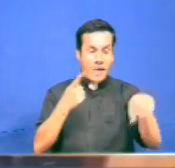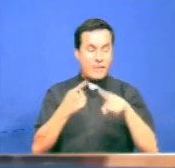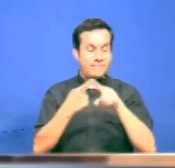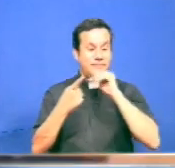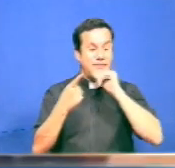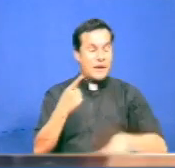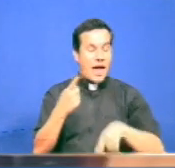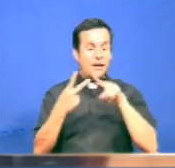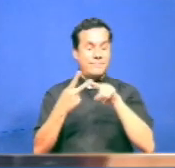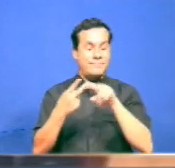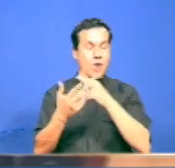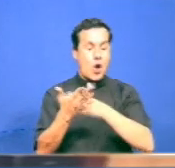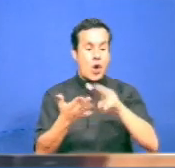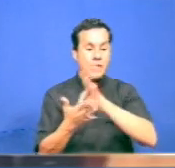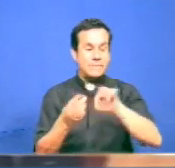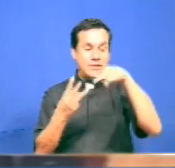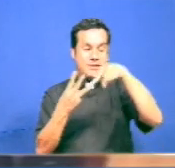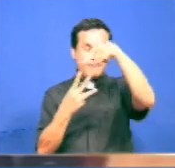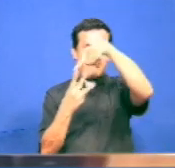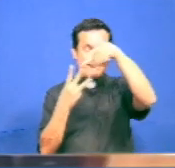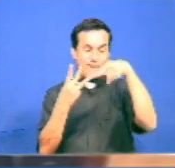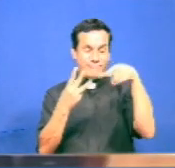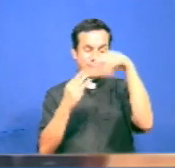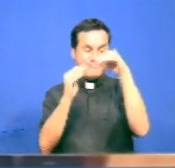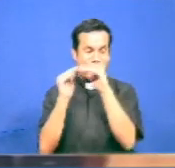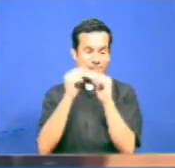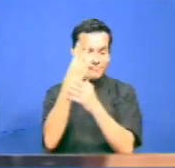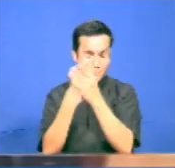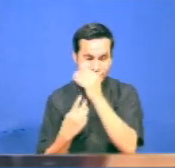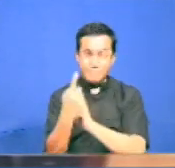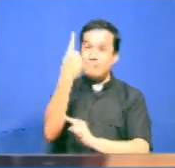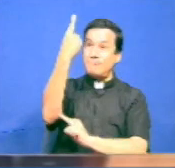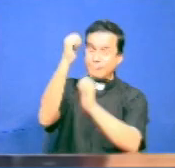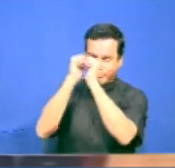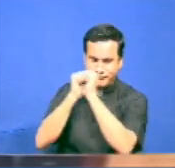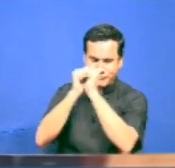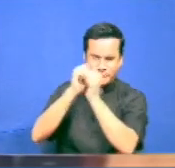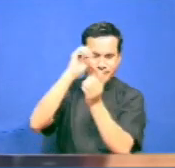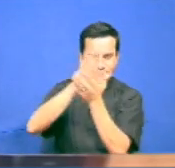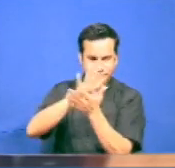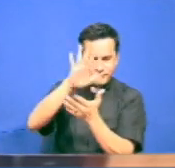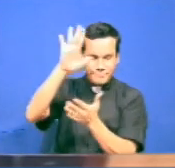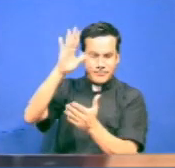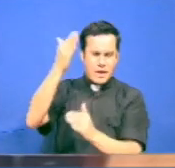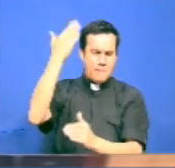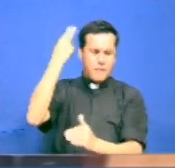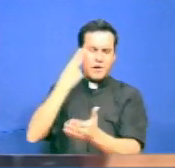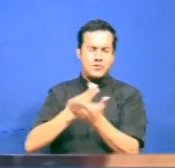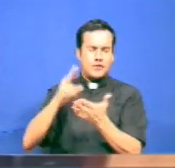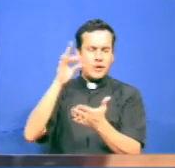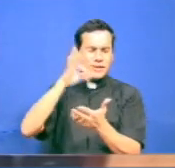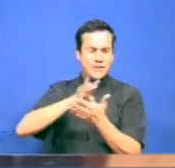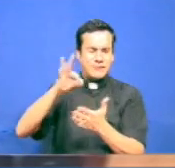Mwana, anayeabudiwa na kutukuzwa na Baba na Mwana, aliyenenwa kwa vinywa vya nabii. Na sadiki